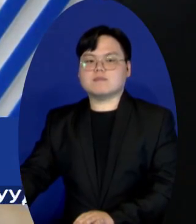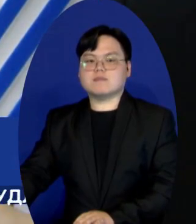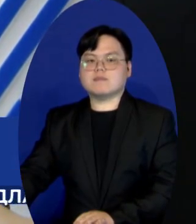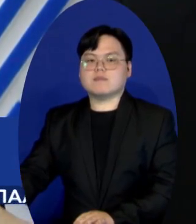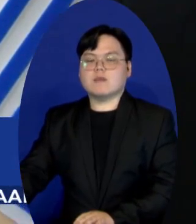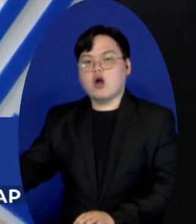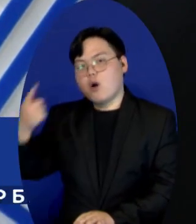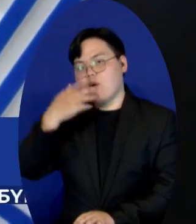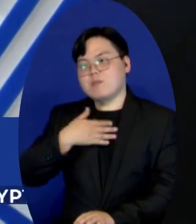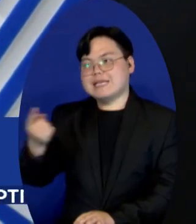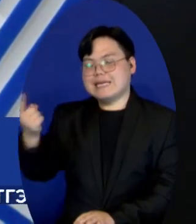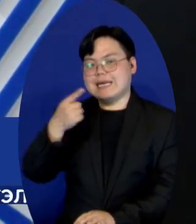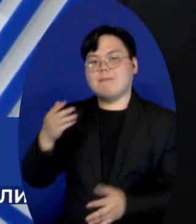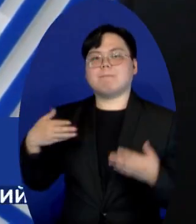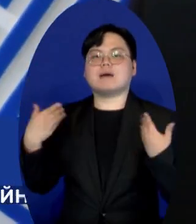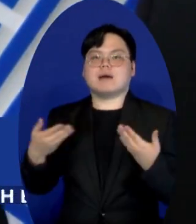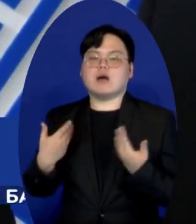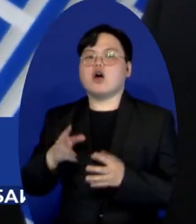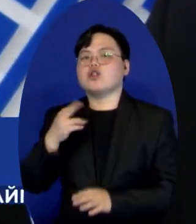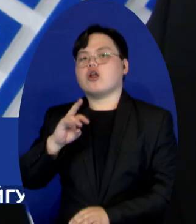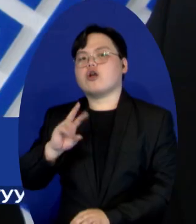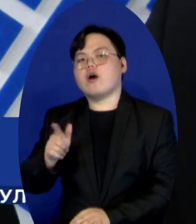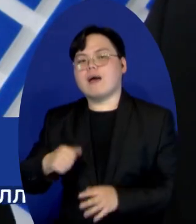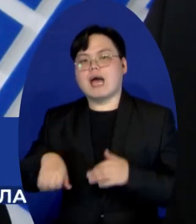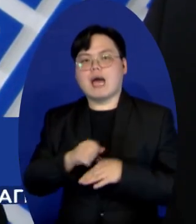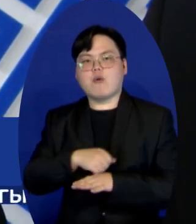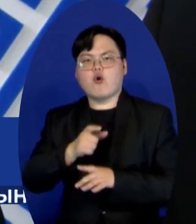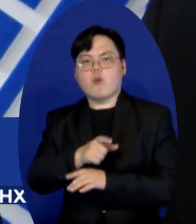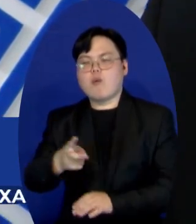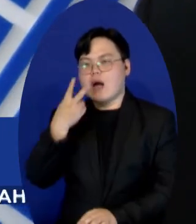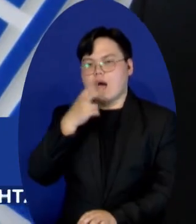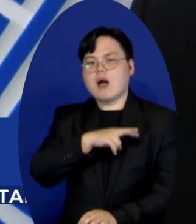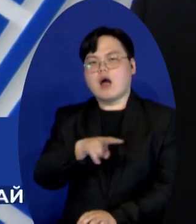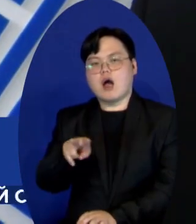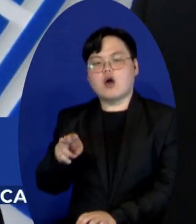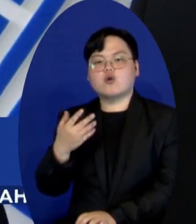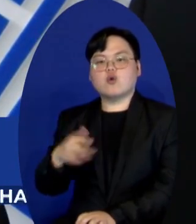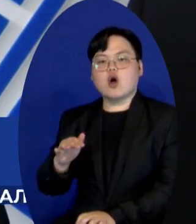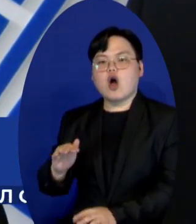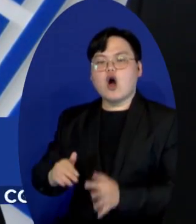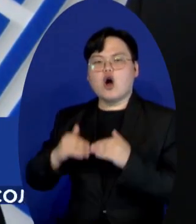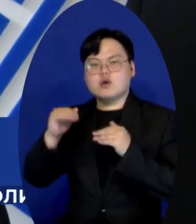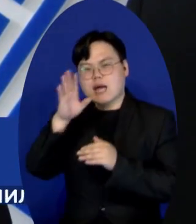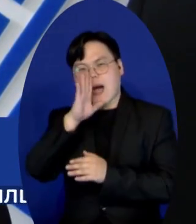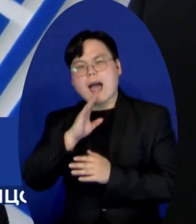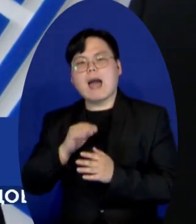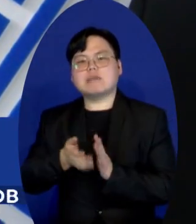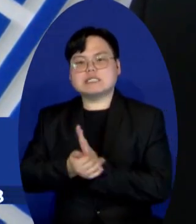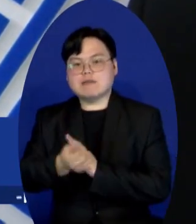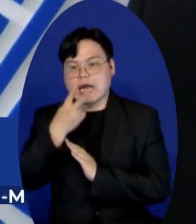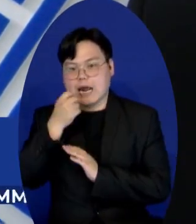Юуны өмнө Монголд ирсэндээ маш их баяртай байна. Дорногов аймаг болоод хүмүүсийн байгаа байдлыг ажиглалаа. Хөгжлийн маш их чадамжтай нь харагдаж